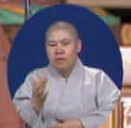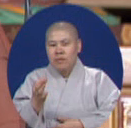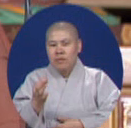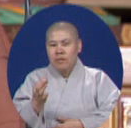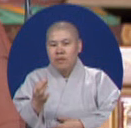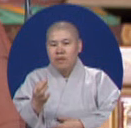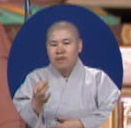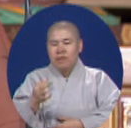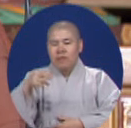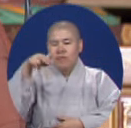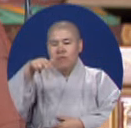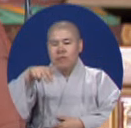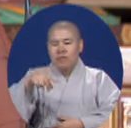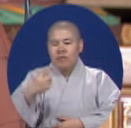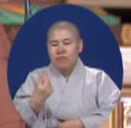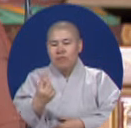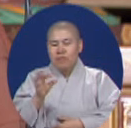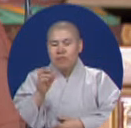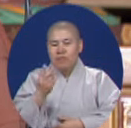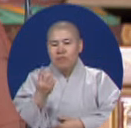능조요잉이니